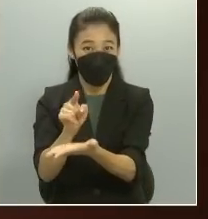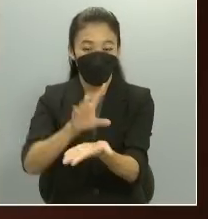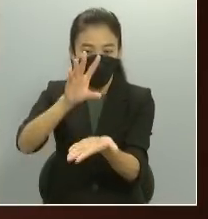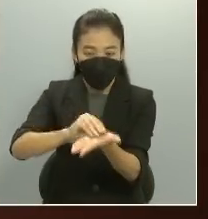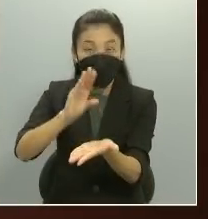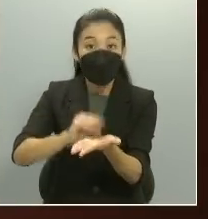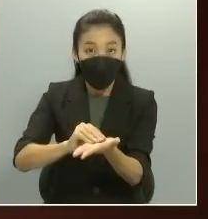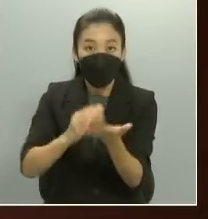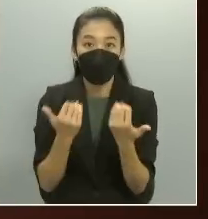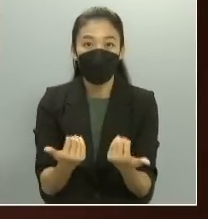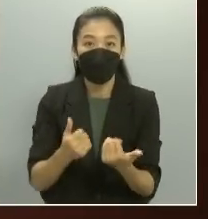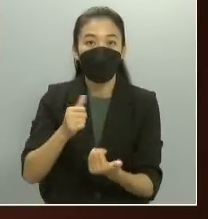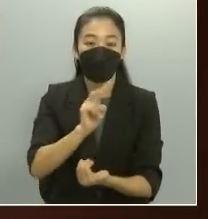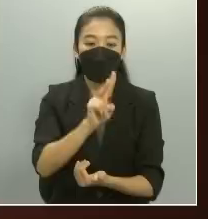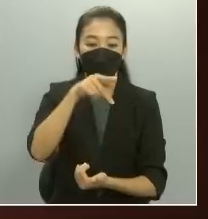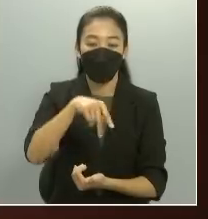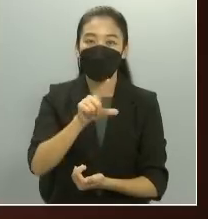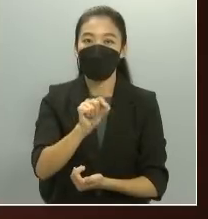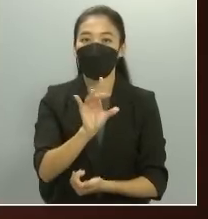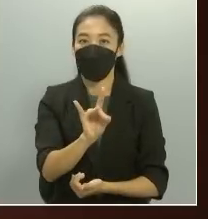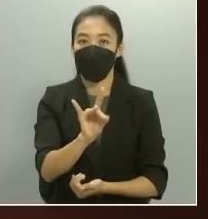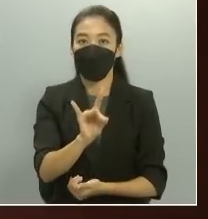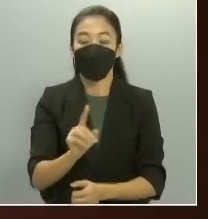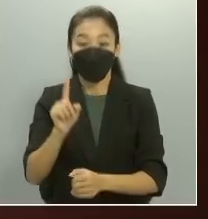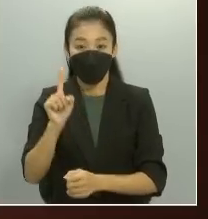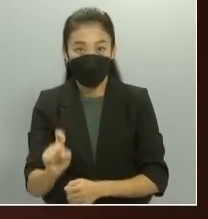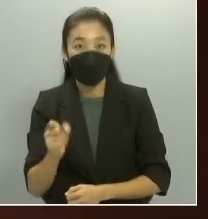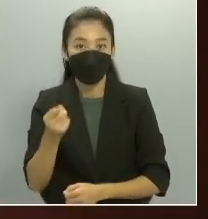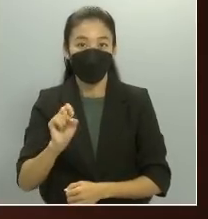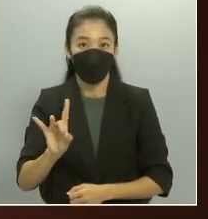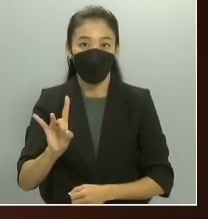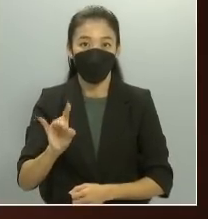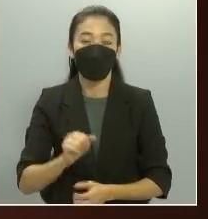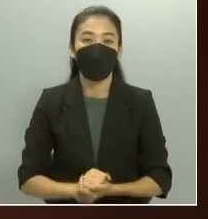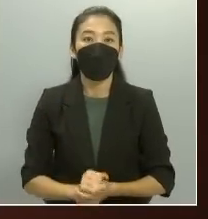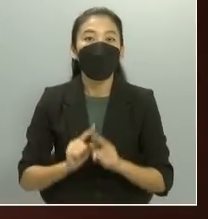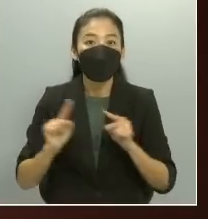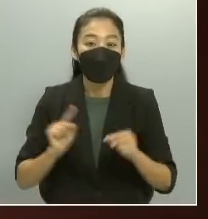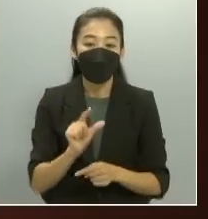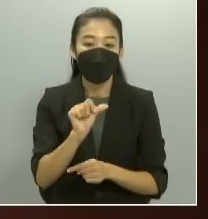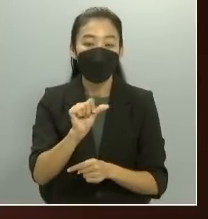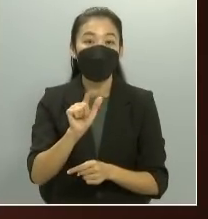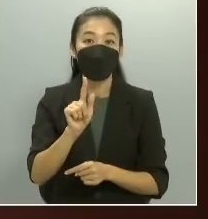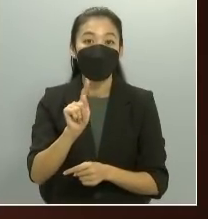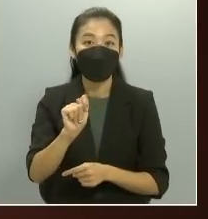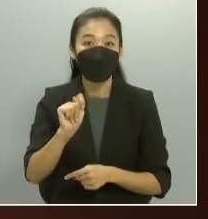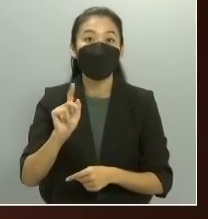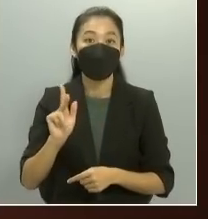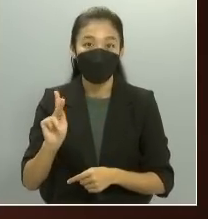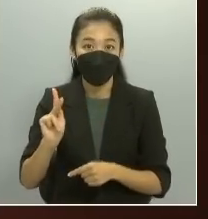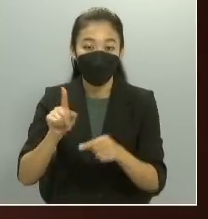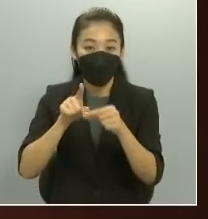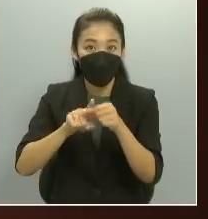วันนี้ 2ทัน 28บ่ายค่ะชีวิต 18ลายค่ะตัว DKเขาคิดเป็นรายสัปดาห์นะครับชมครับ